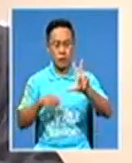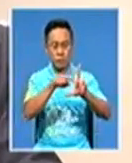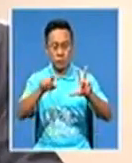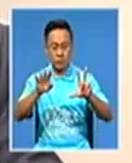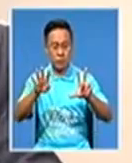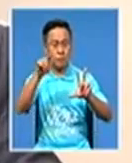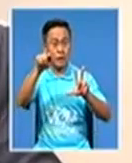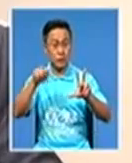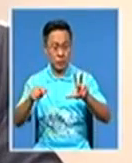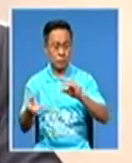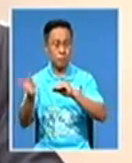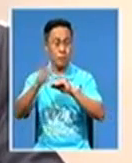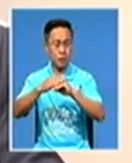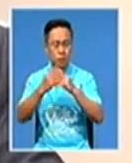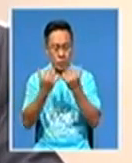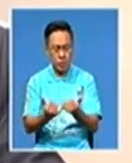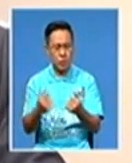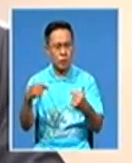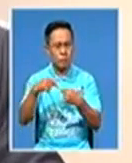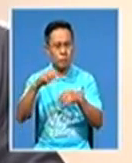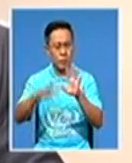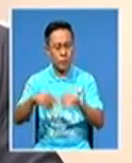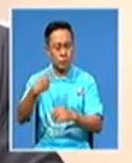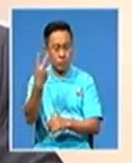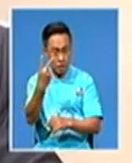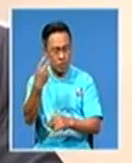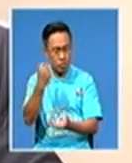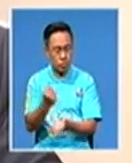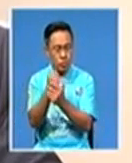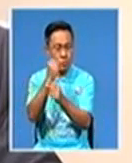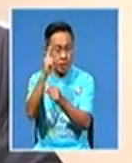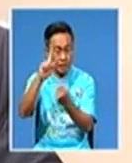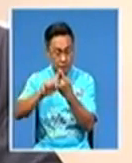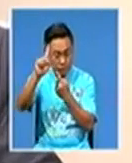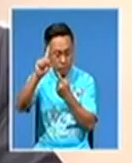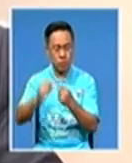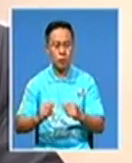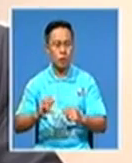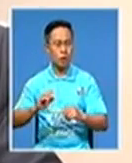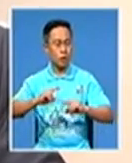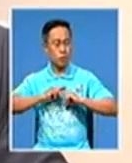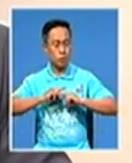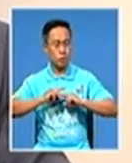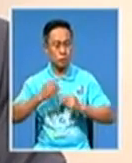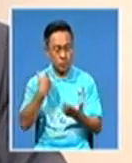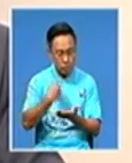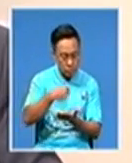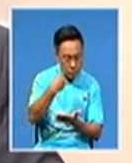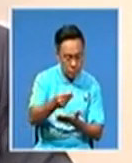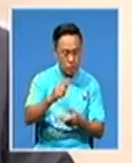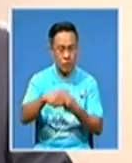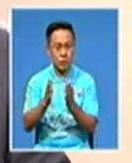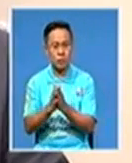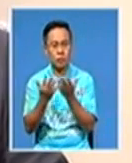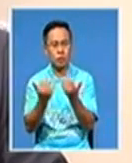ได้นะครับผมก็มาดูก็เหลืออีกประมาณ 2-3 ตัวตัวหนึ่งคือการบริโภคภาคเอกชนซึ่งก็ต้องบอกว่ายังโต